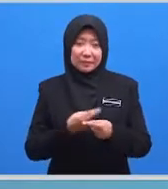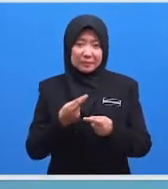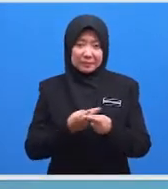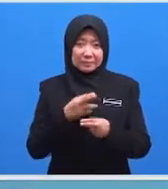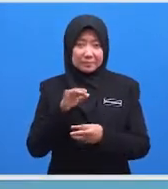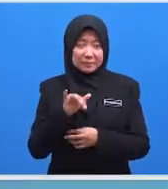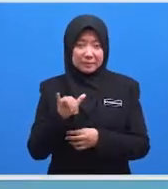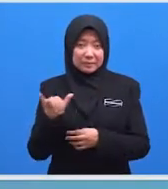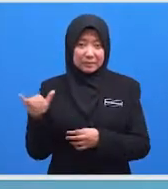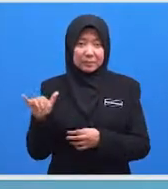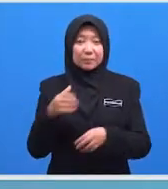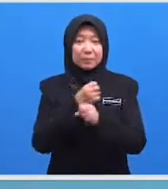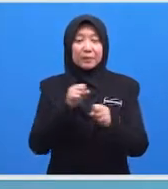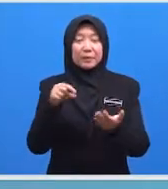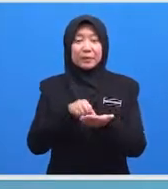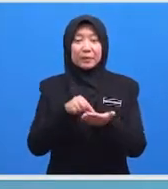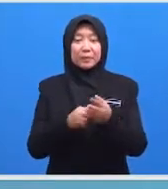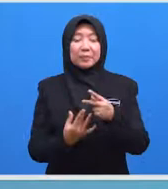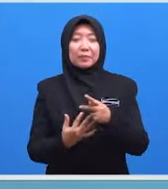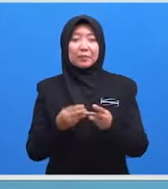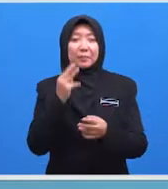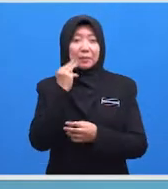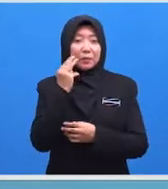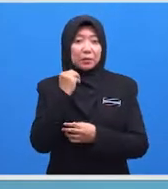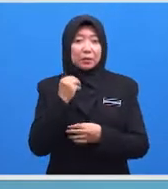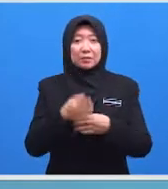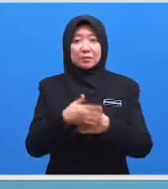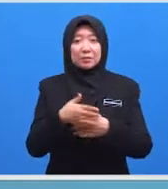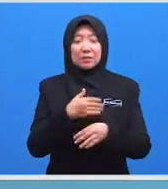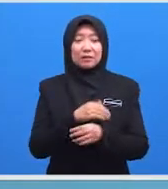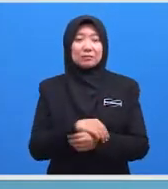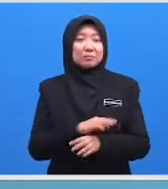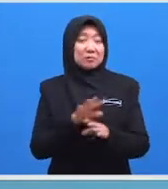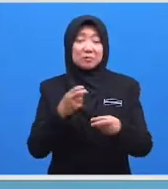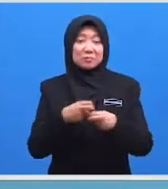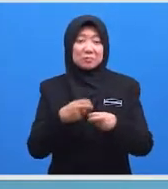Kesimpulannya, penyediaan ayam panggang madu adalah mudah dan tidak rumit.